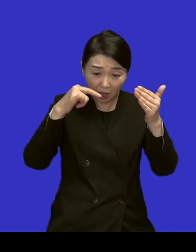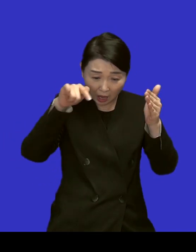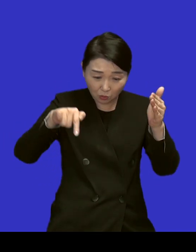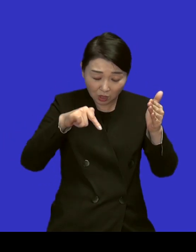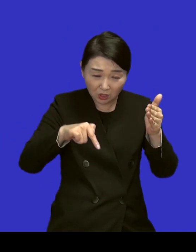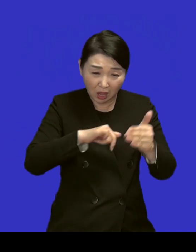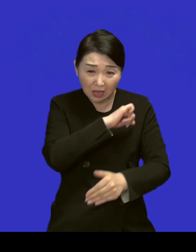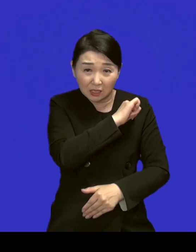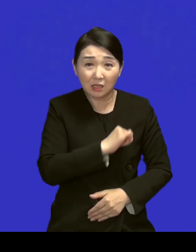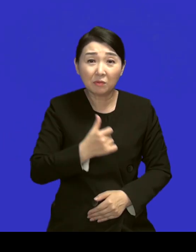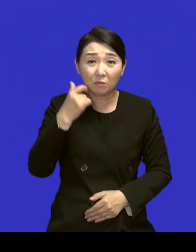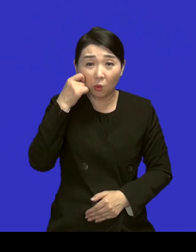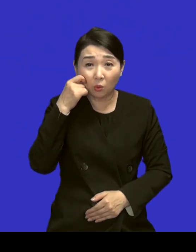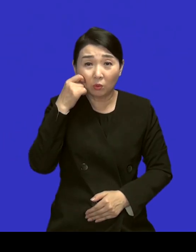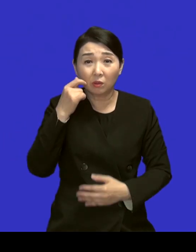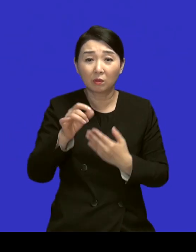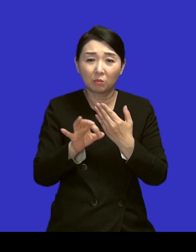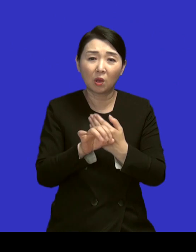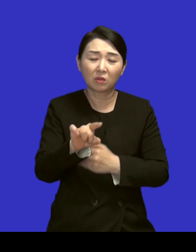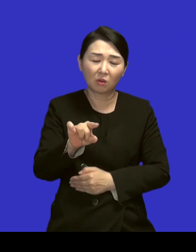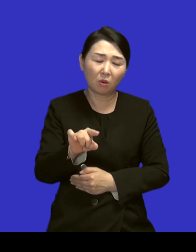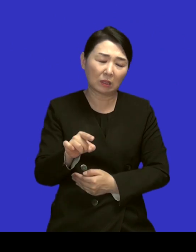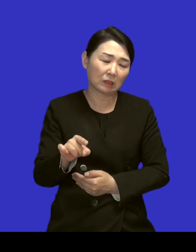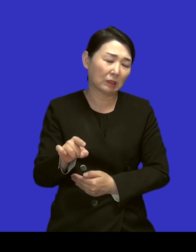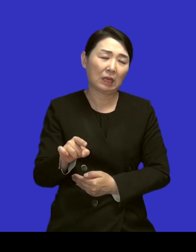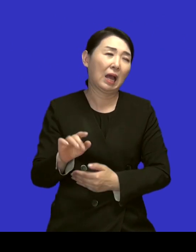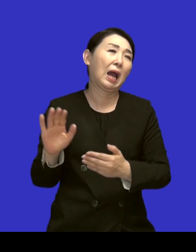거면 네 일이 아닌 거야.